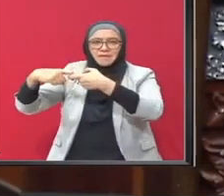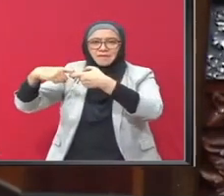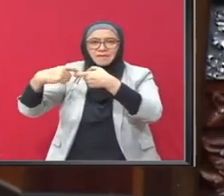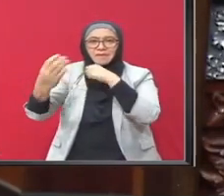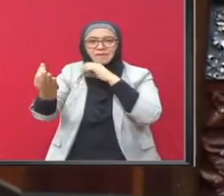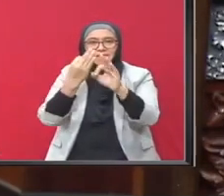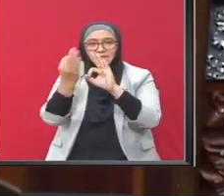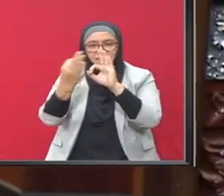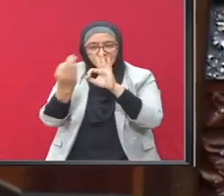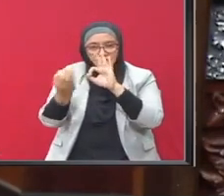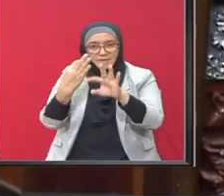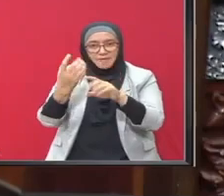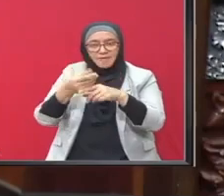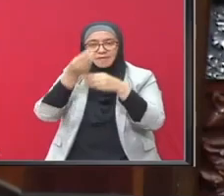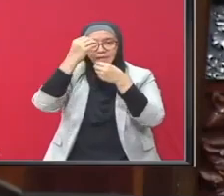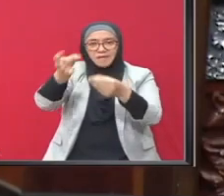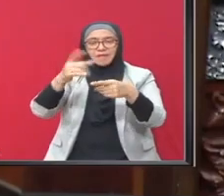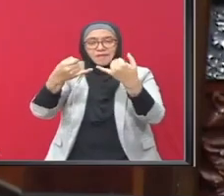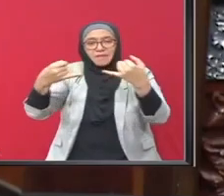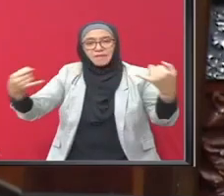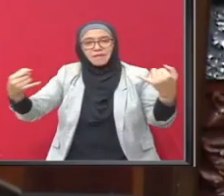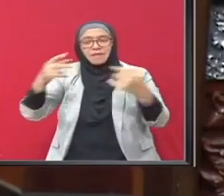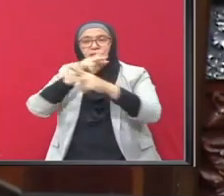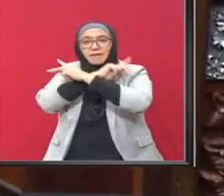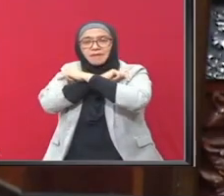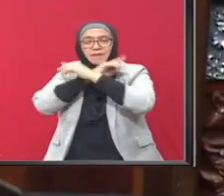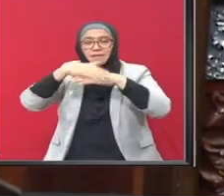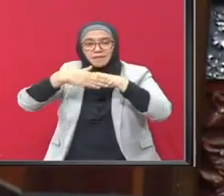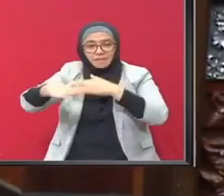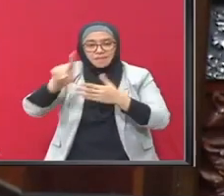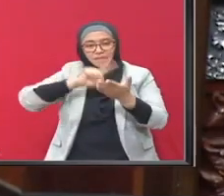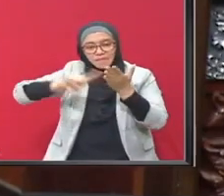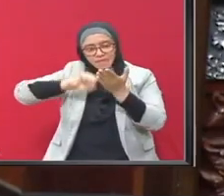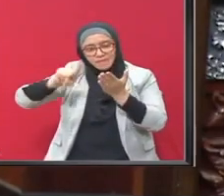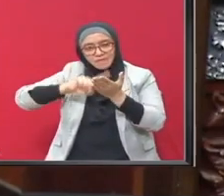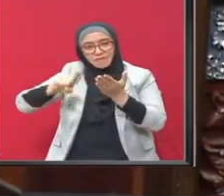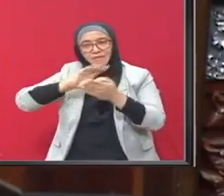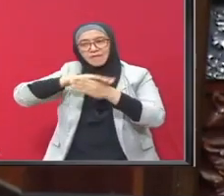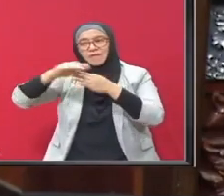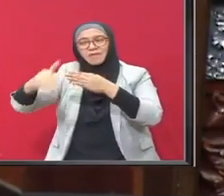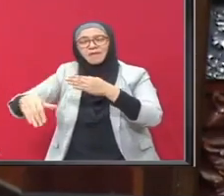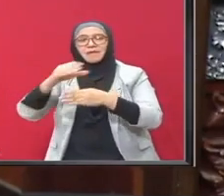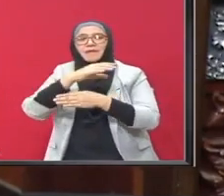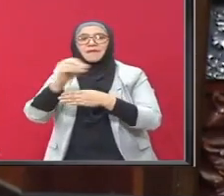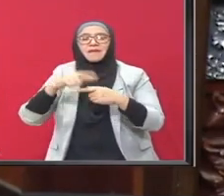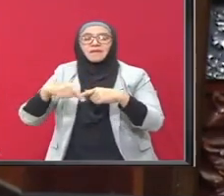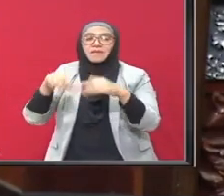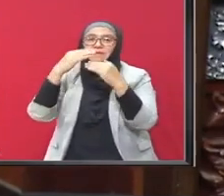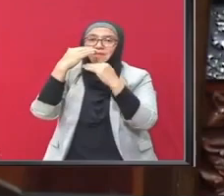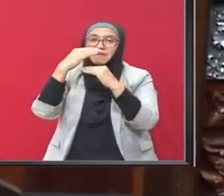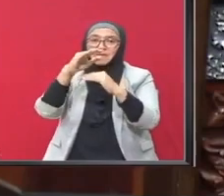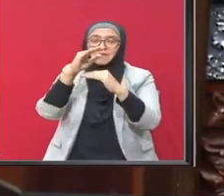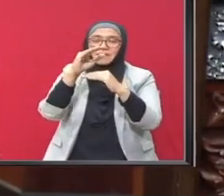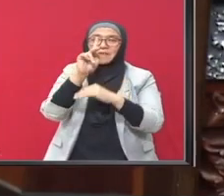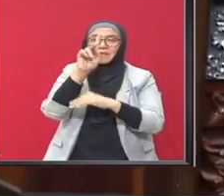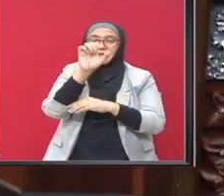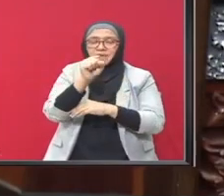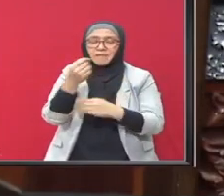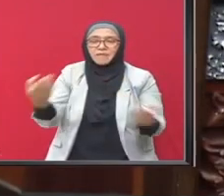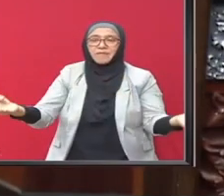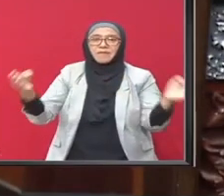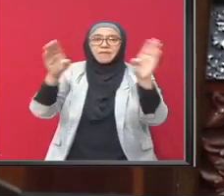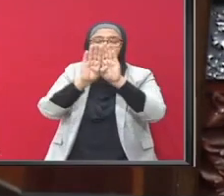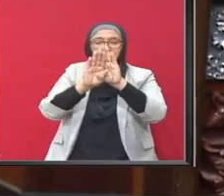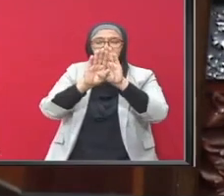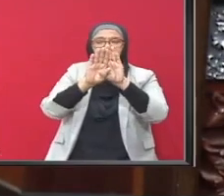diberi Kementerian kasih selepasnya setelah selesai dan slide statistis akan ditolak status kita akan ditutup setelah